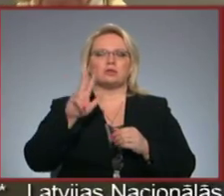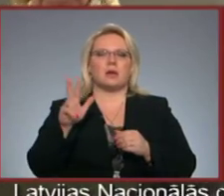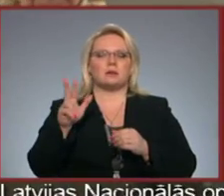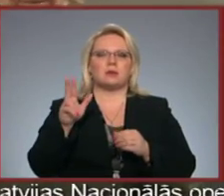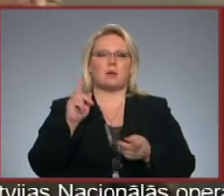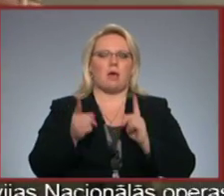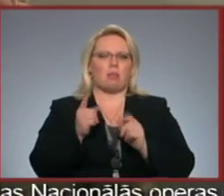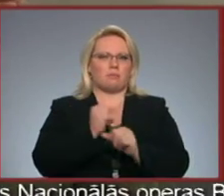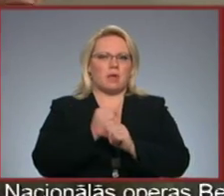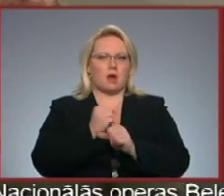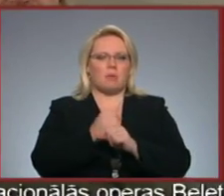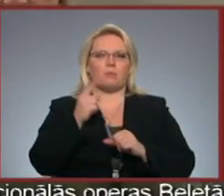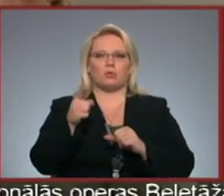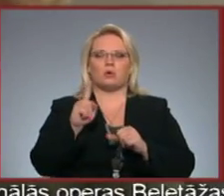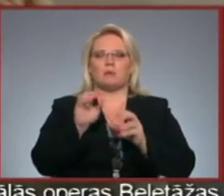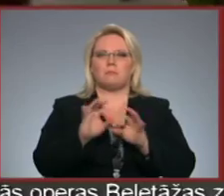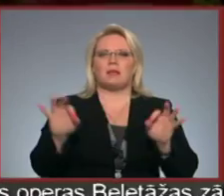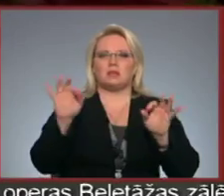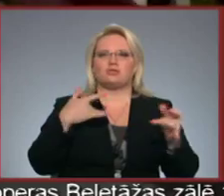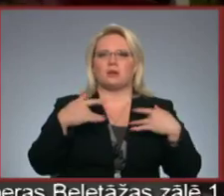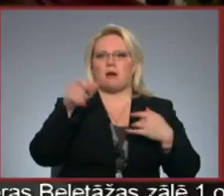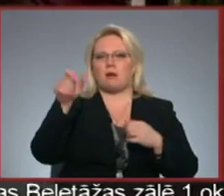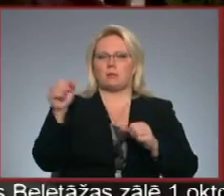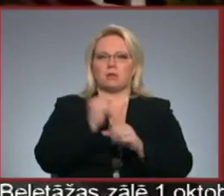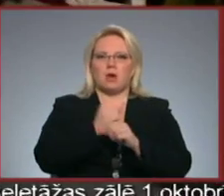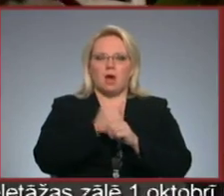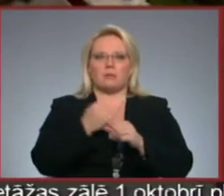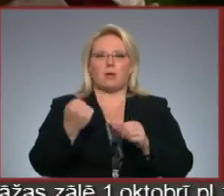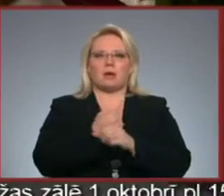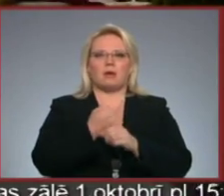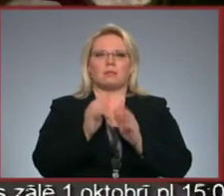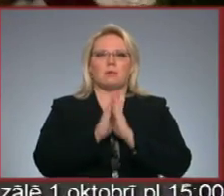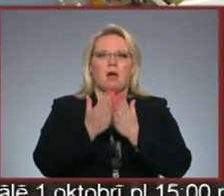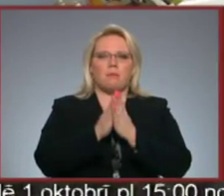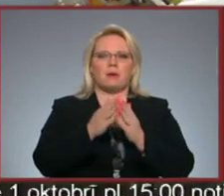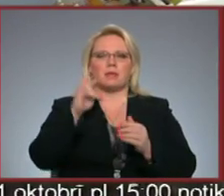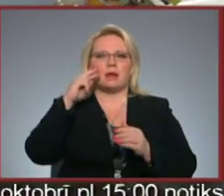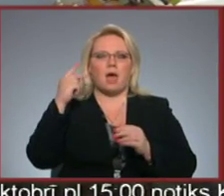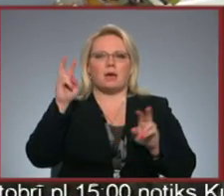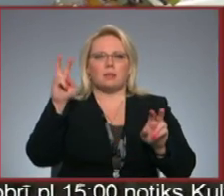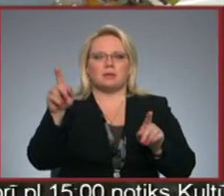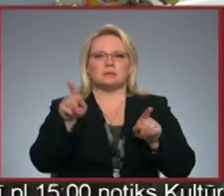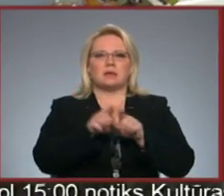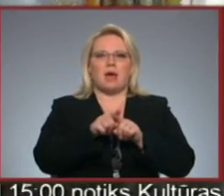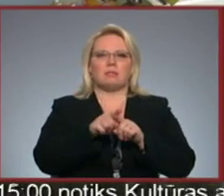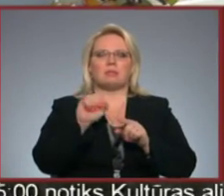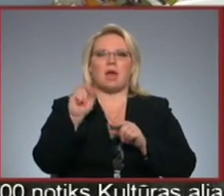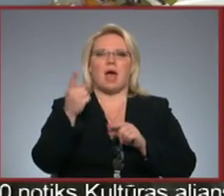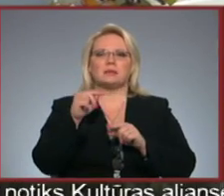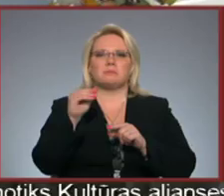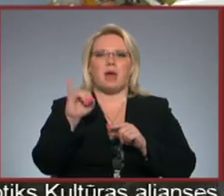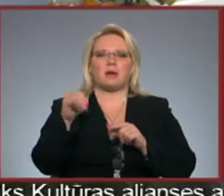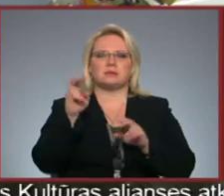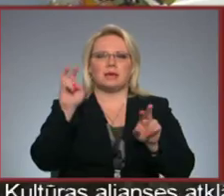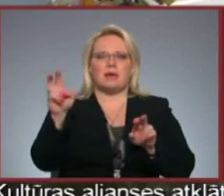Bet tur ir arī, manuprāt, tiešām brīnišķīgi aktieru darbi, gan Jāņa Grantiņa Rainis, gan Mildes Klētniece Saspāzī, kas ir